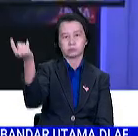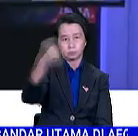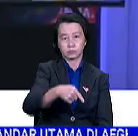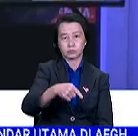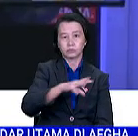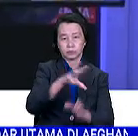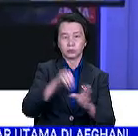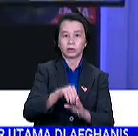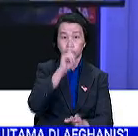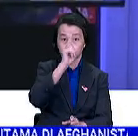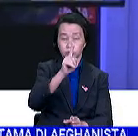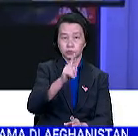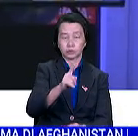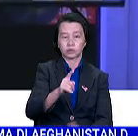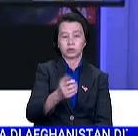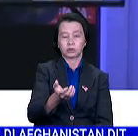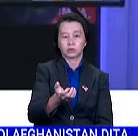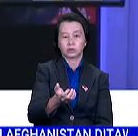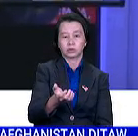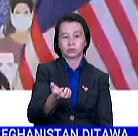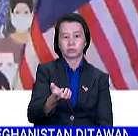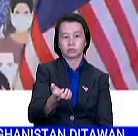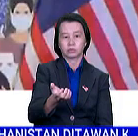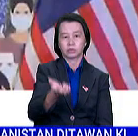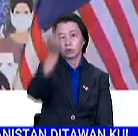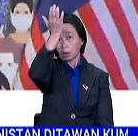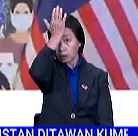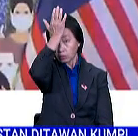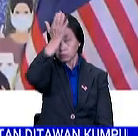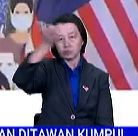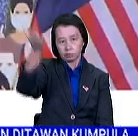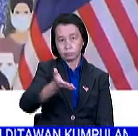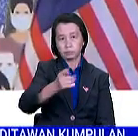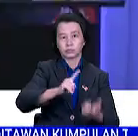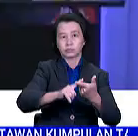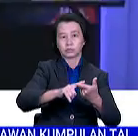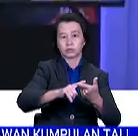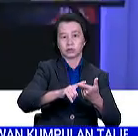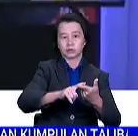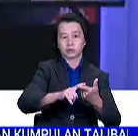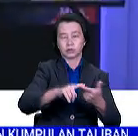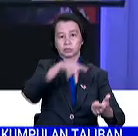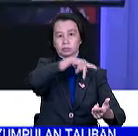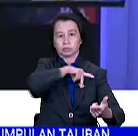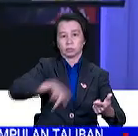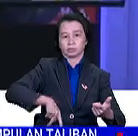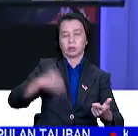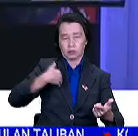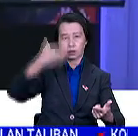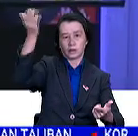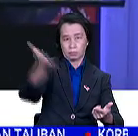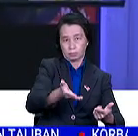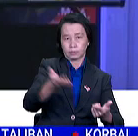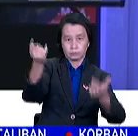Termasuk sudah tentu Kebah Duli Yang Maha Mulia Seri Paduka Baginda Yang di-Tuan Agung dan juga Kebah Duli Yang Maha Mulia Seri Paduka Baginda